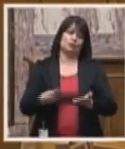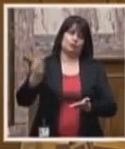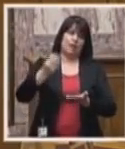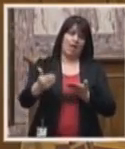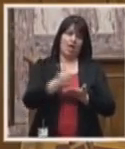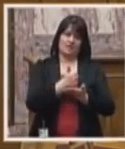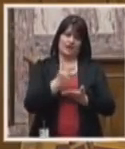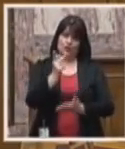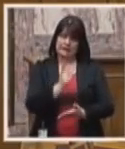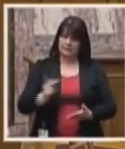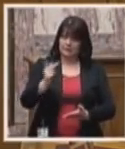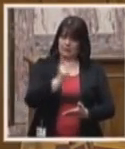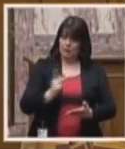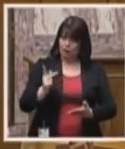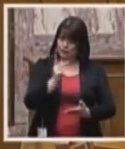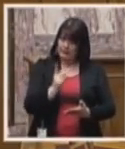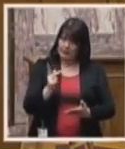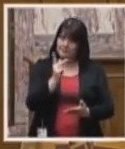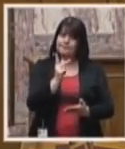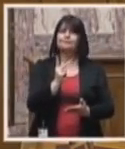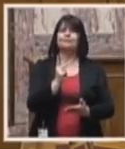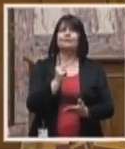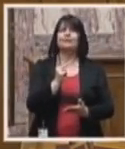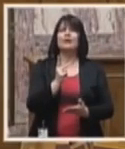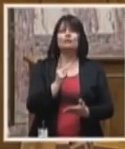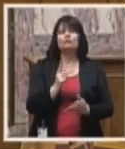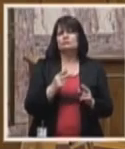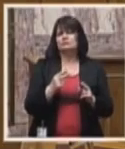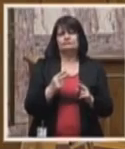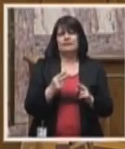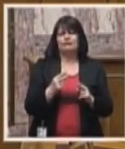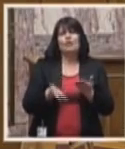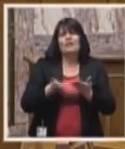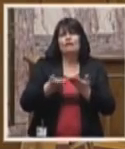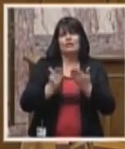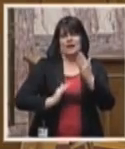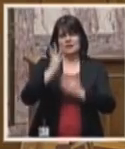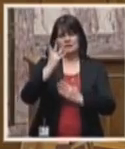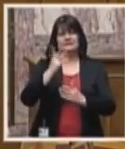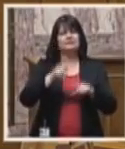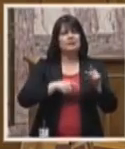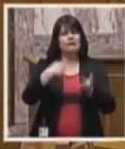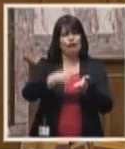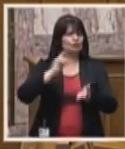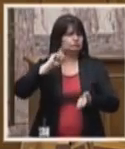κοινωνική αδικία και αντιαναπτυξιακό φαινόμενο είναι η φοροδιαφυγή.